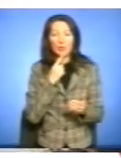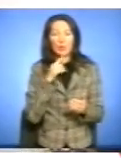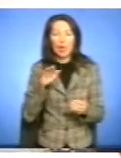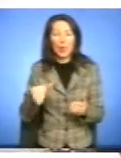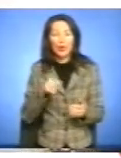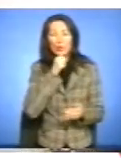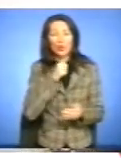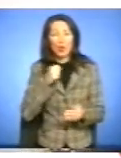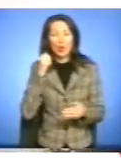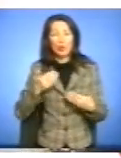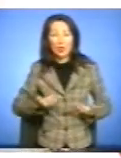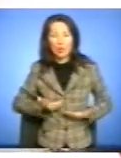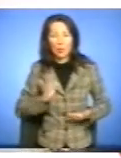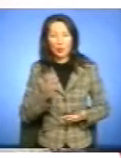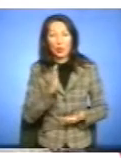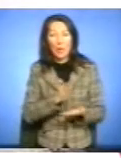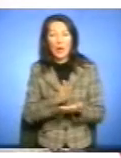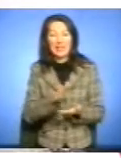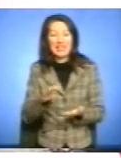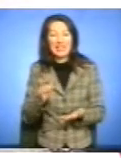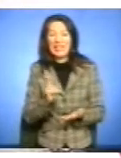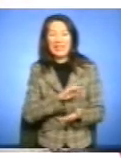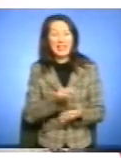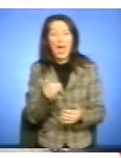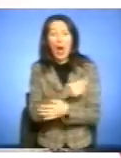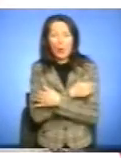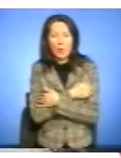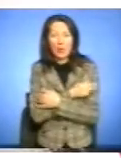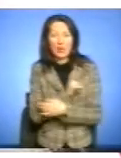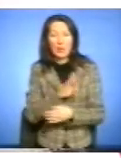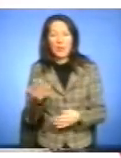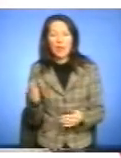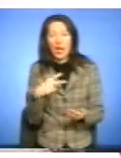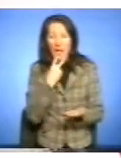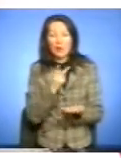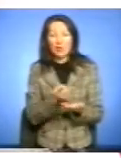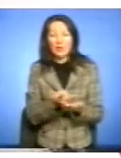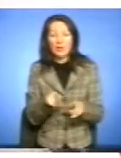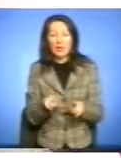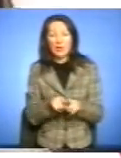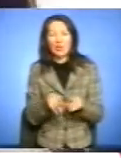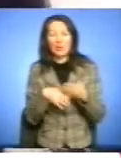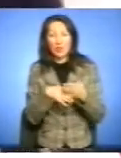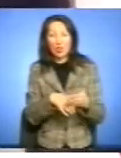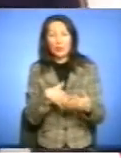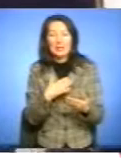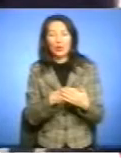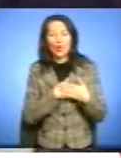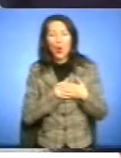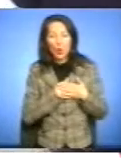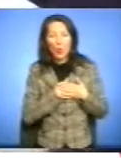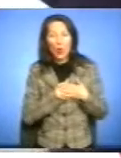у дорослому житті будуть мати дітки, яких не обіймали, яким не демонстрували таким чином свою любов. От,